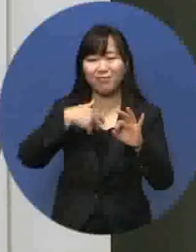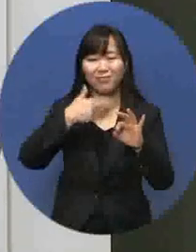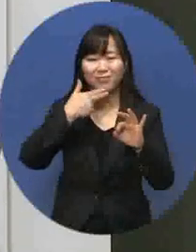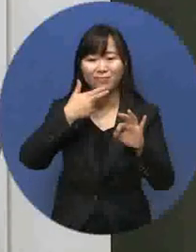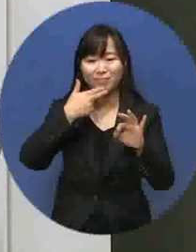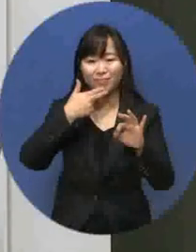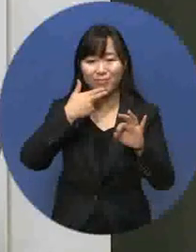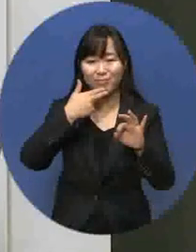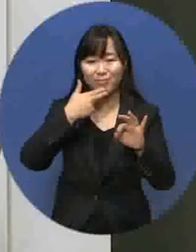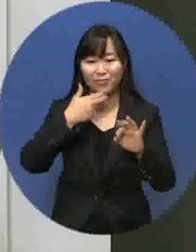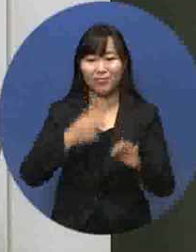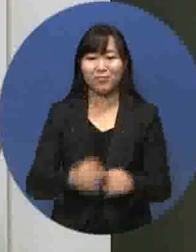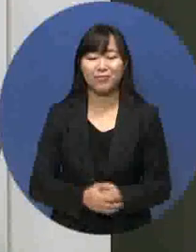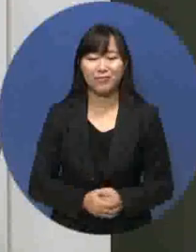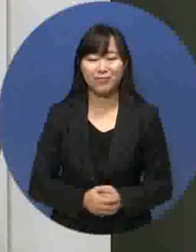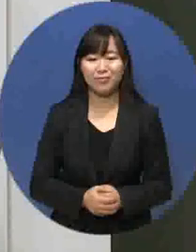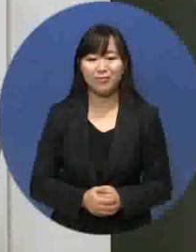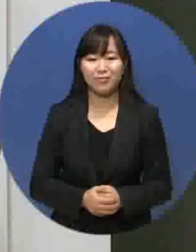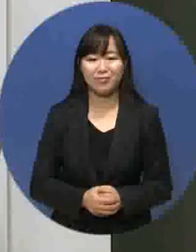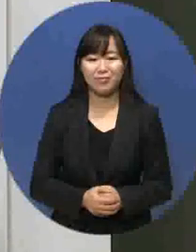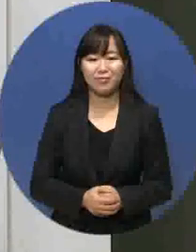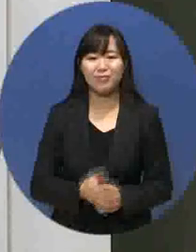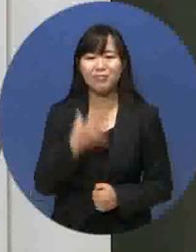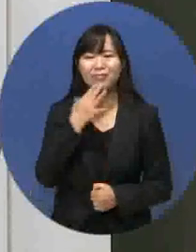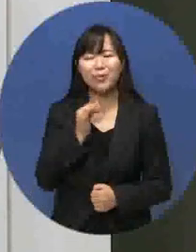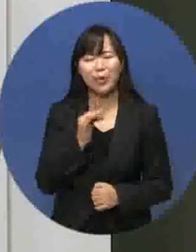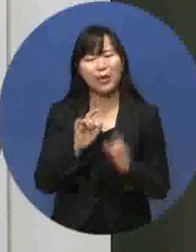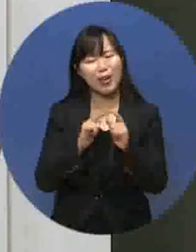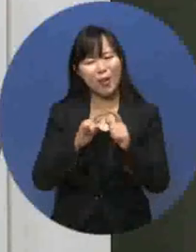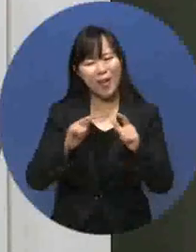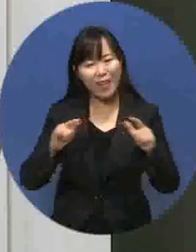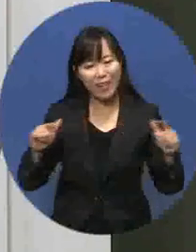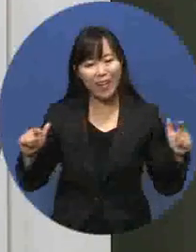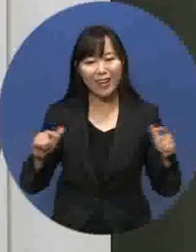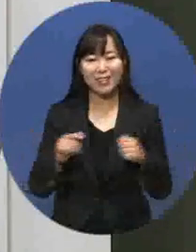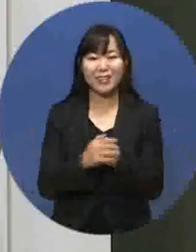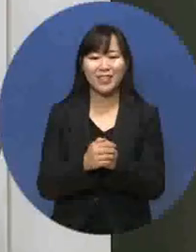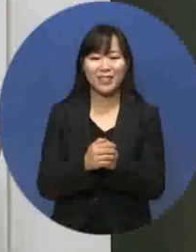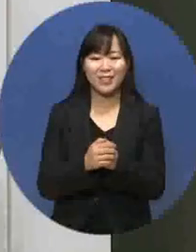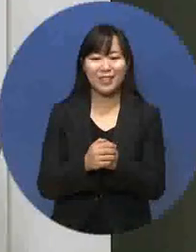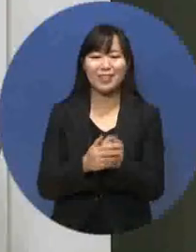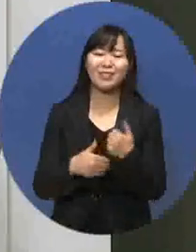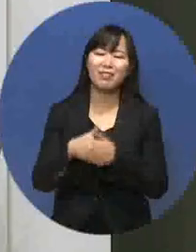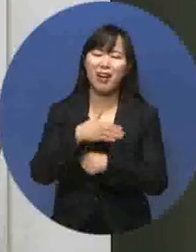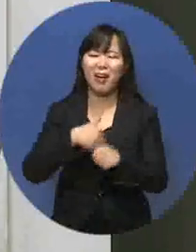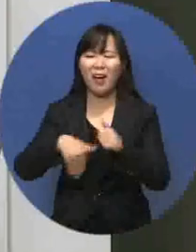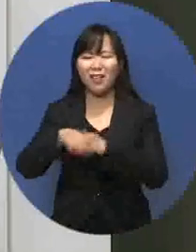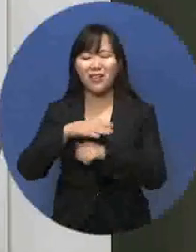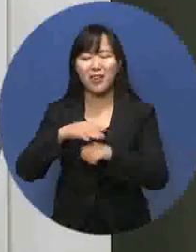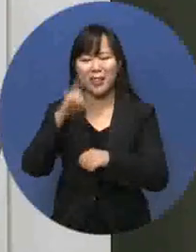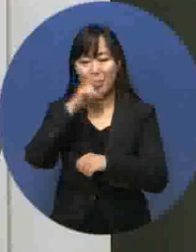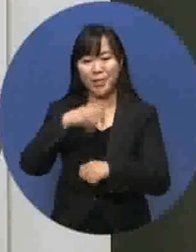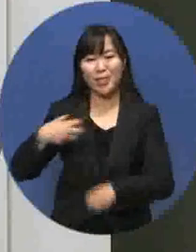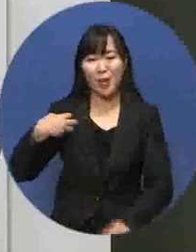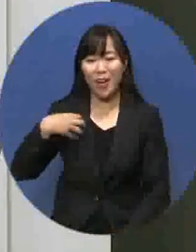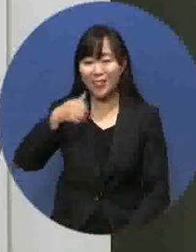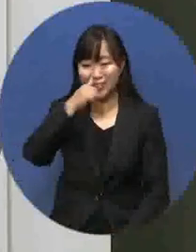그런 감이 안 온단 말이죠. 예, 물론 여러 가지 문제가 이제 감이 돼서 악역을